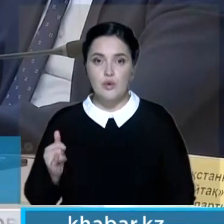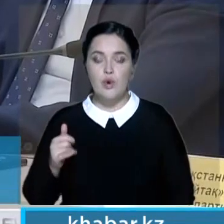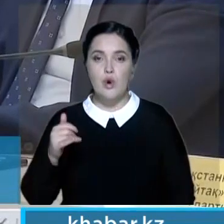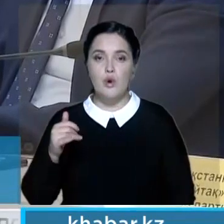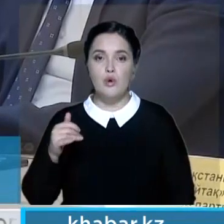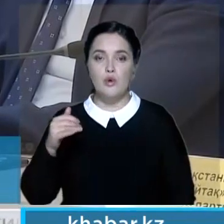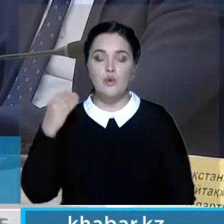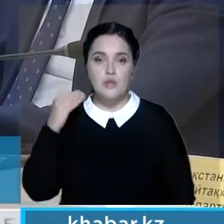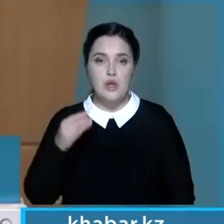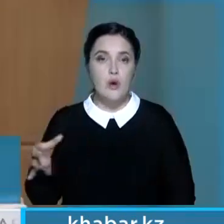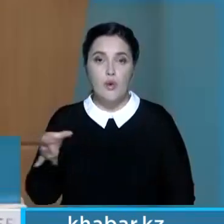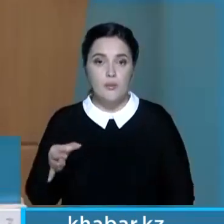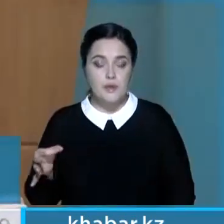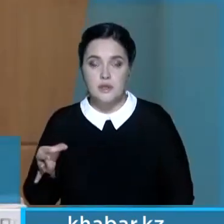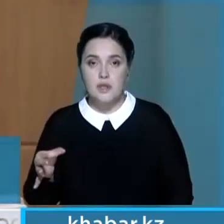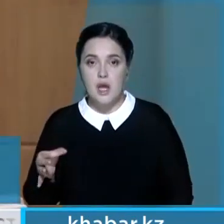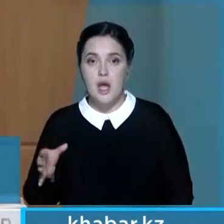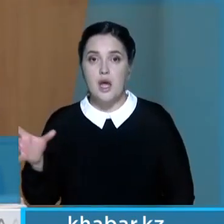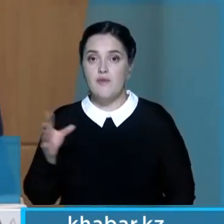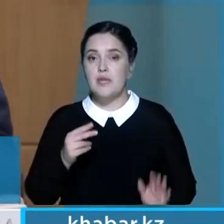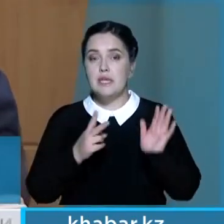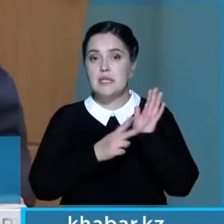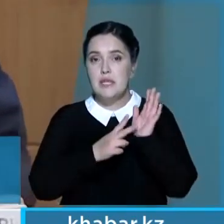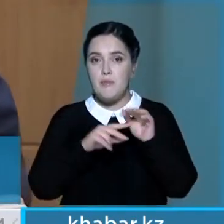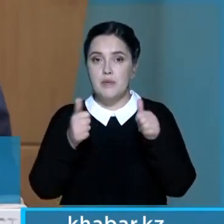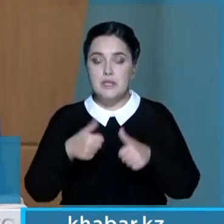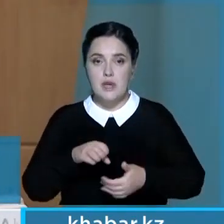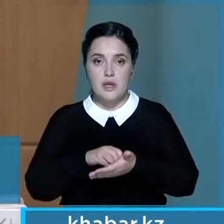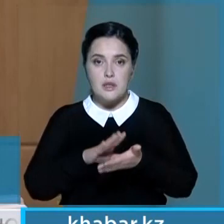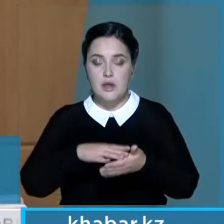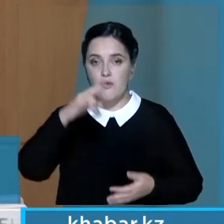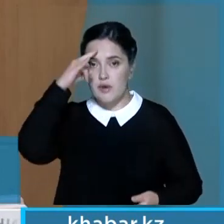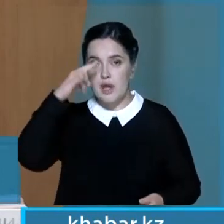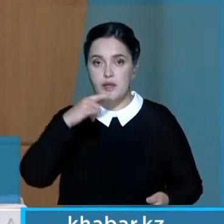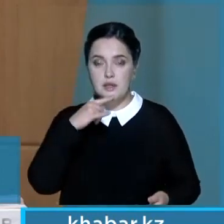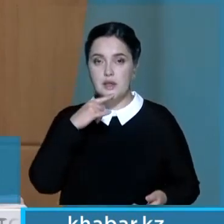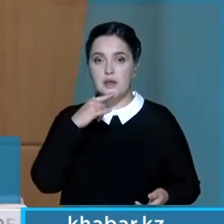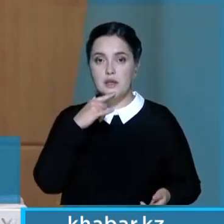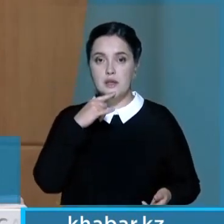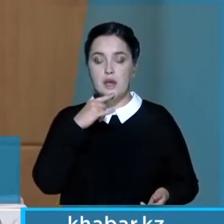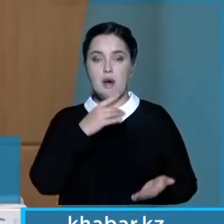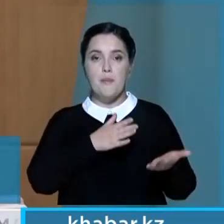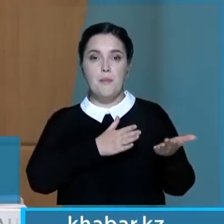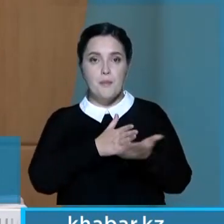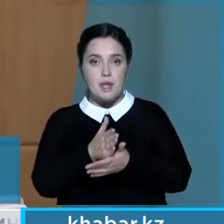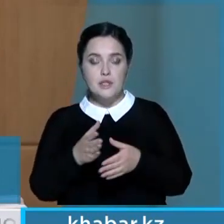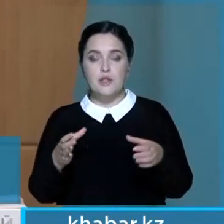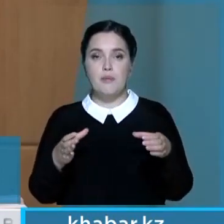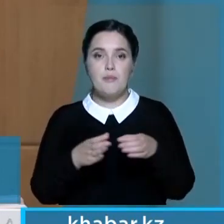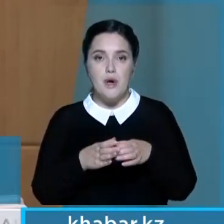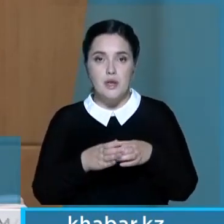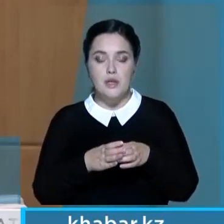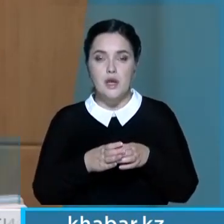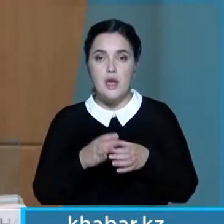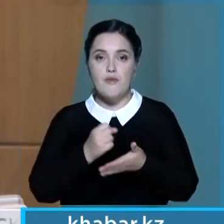Туркестанской области. Следует сказать, что все 7 зарегистрированных в Казахстане политических партий